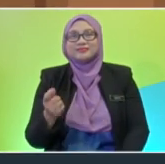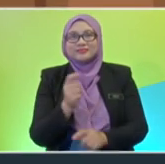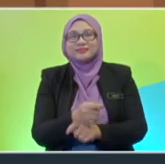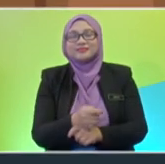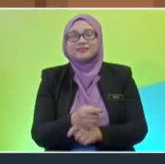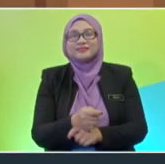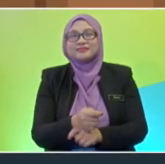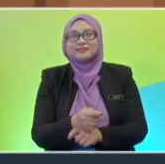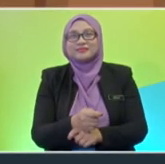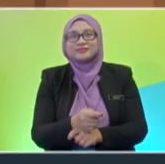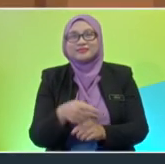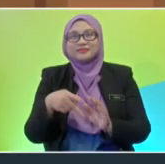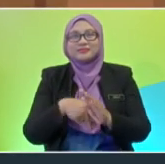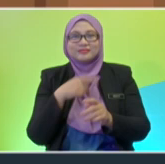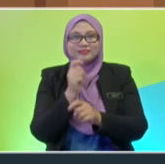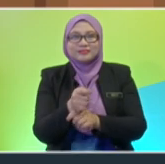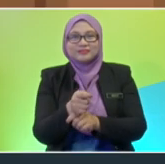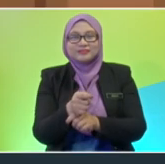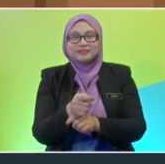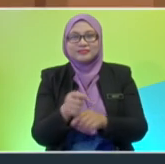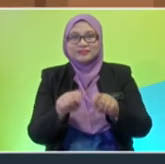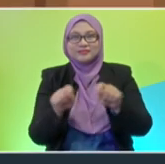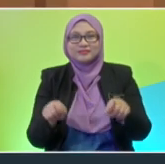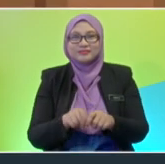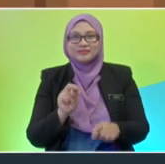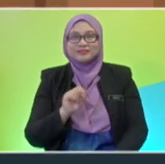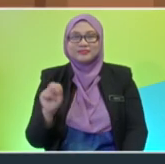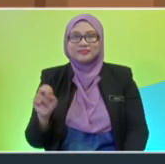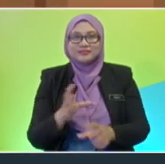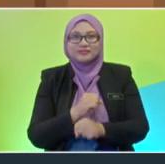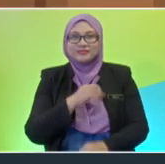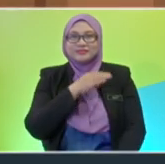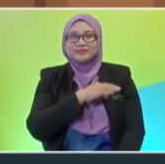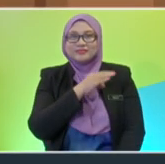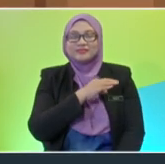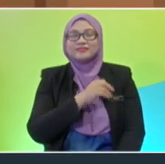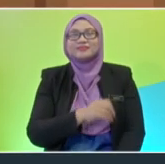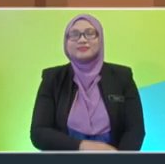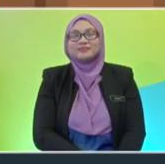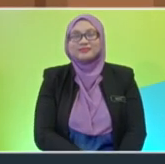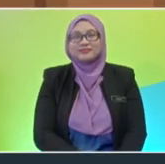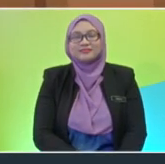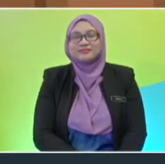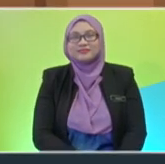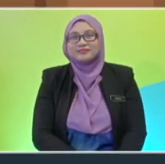petani tempatkan yang dapat manfaatkan peralatan pertanian dan teknologi tinggi